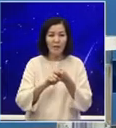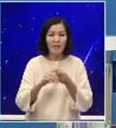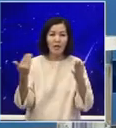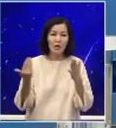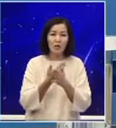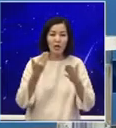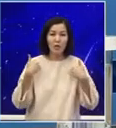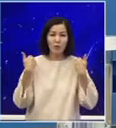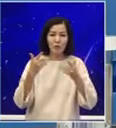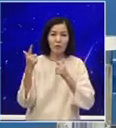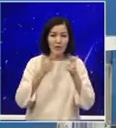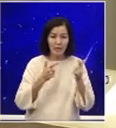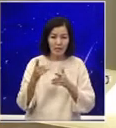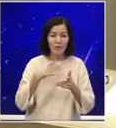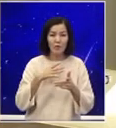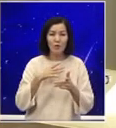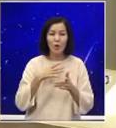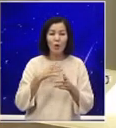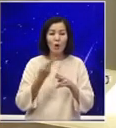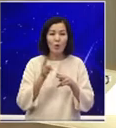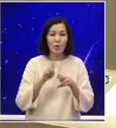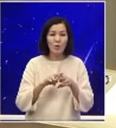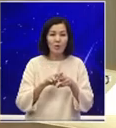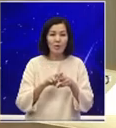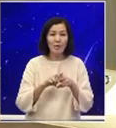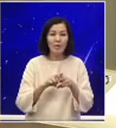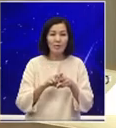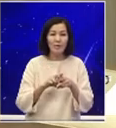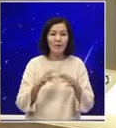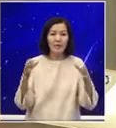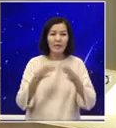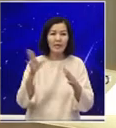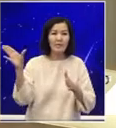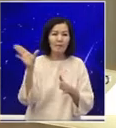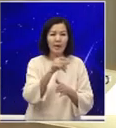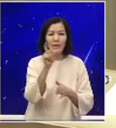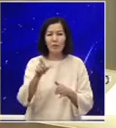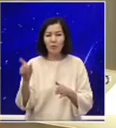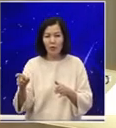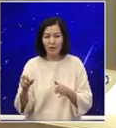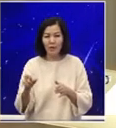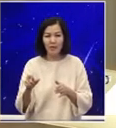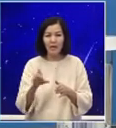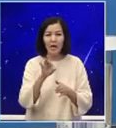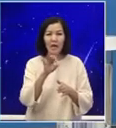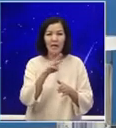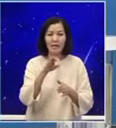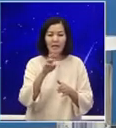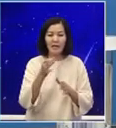ұсыныстар әзірленуде. Осы тұста кеңестің барлық мүшелеріне, соның ішінде ротация